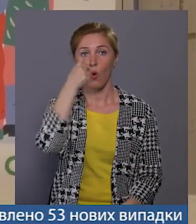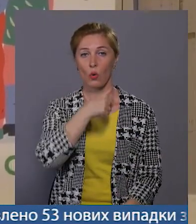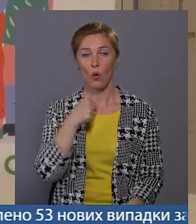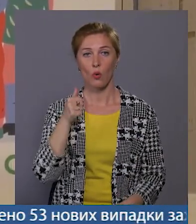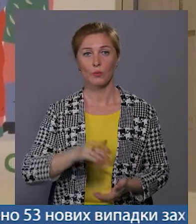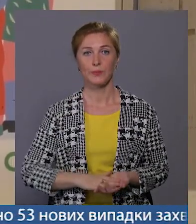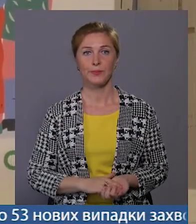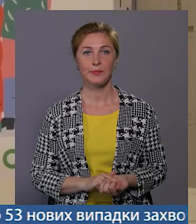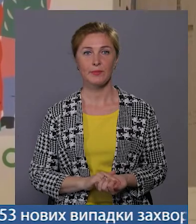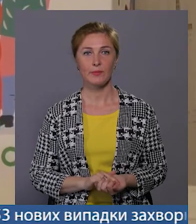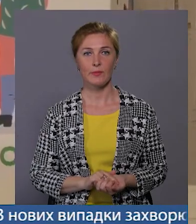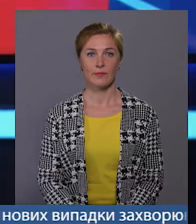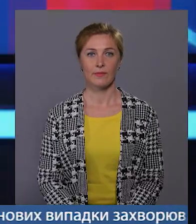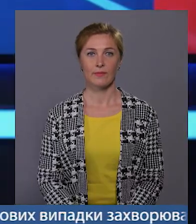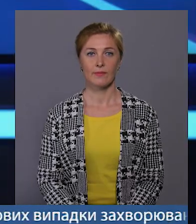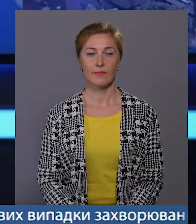Старушкін. Новини міста.